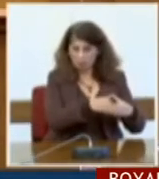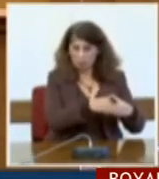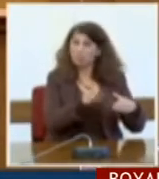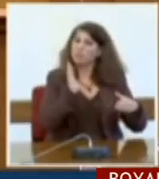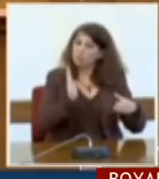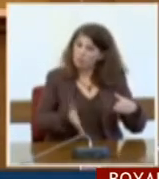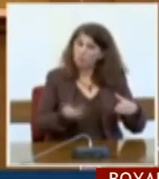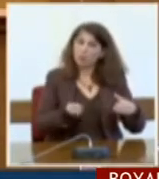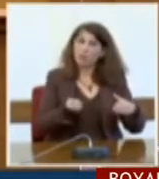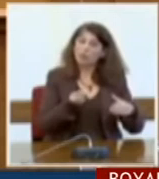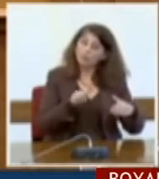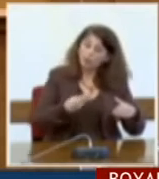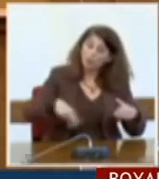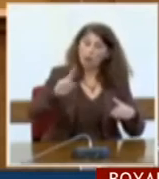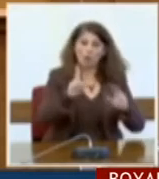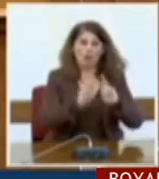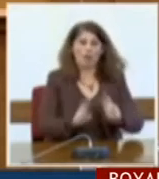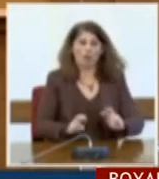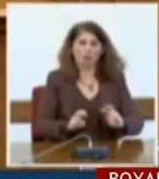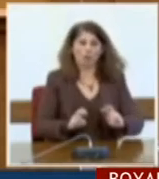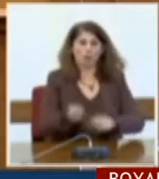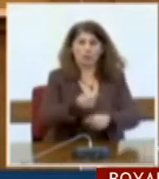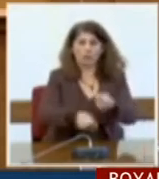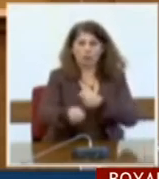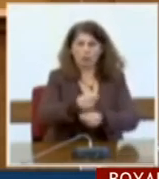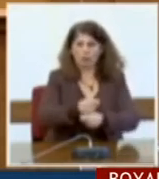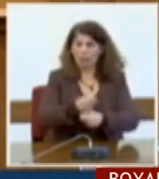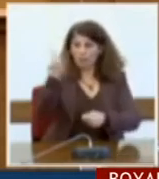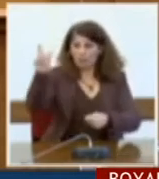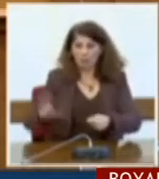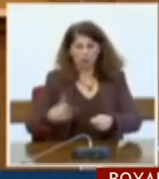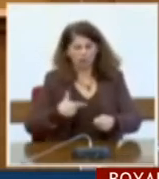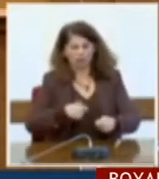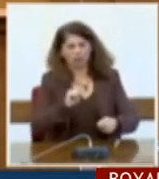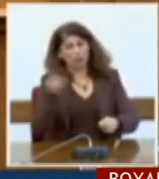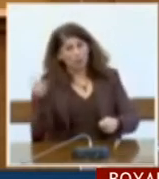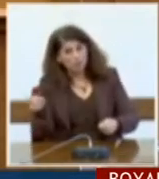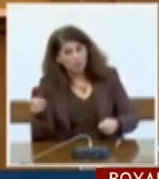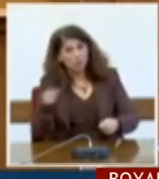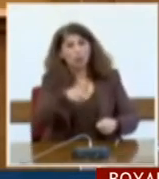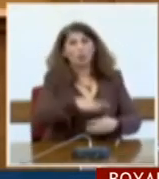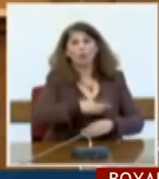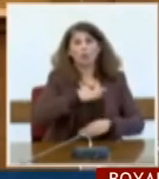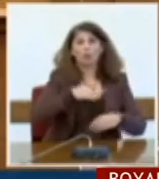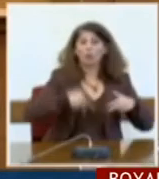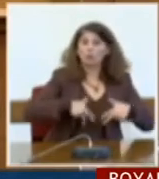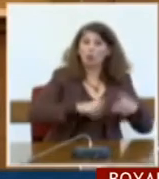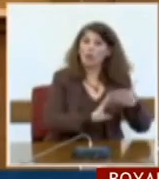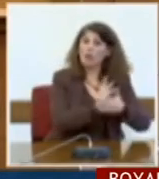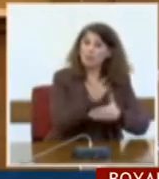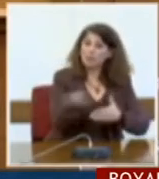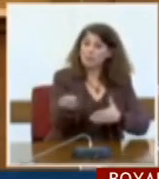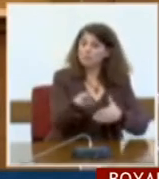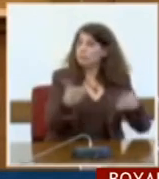κάνει περισσότερους ελέγχους στην αγορά. Και εσείς αρνείστε. Εσείς, ο κύριος Υπουργός της Αναπτύξεως, ποιος